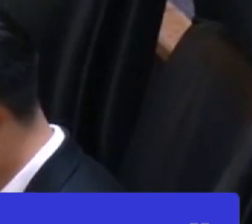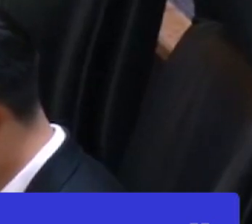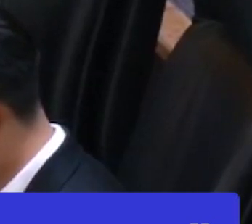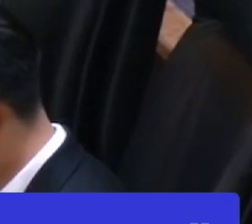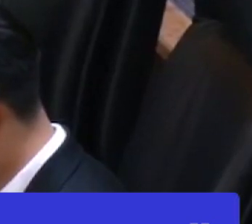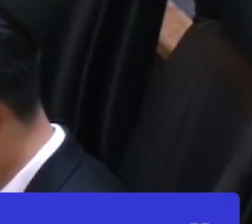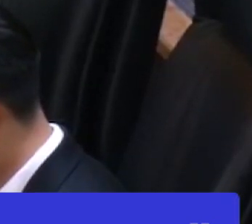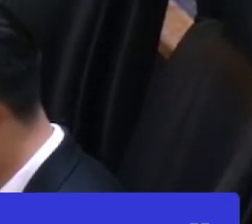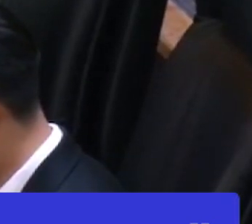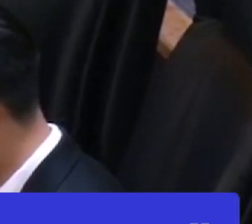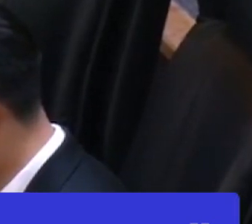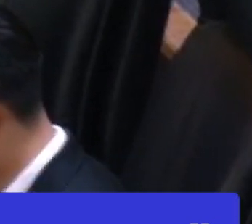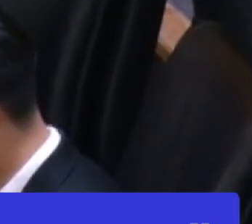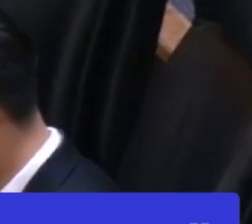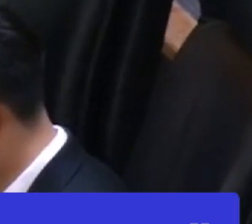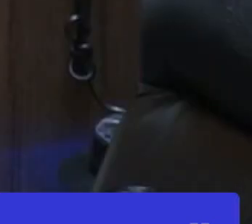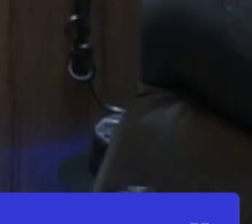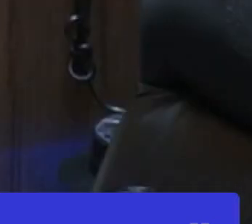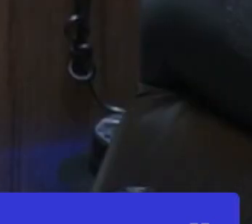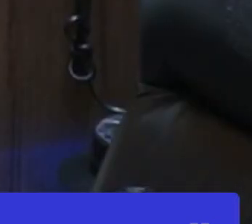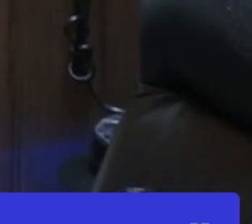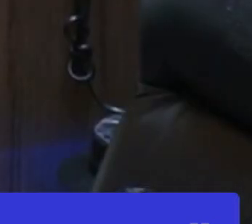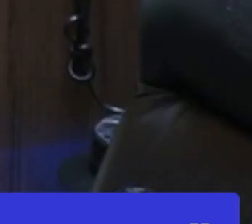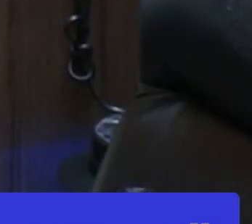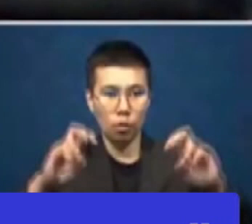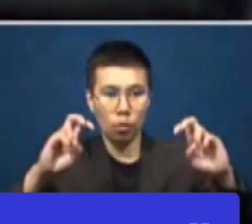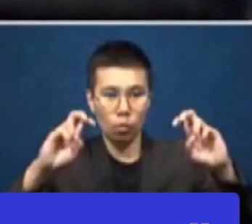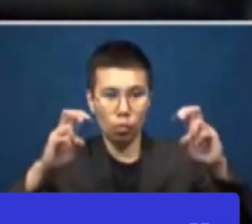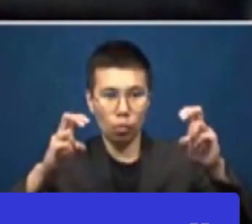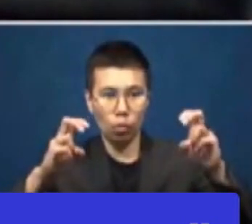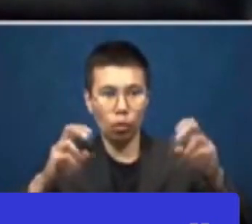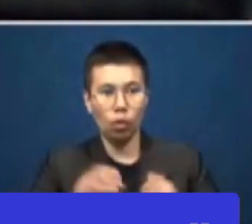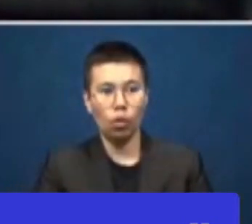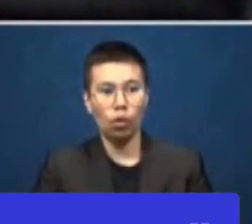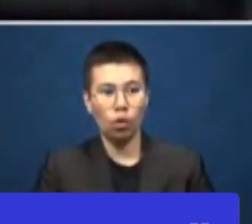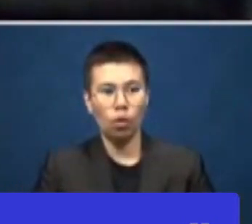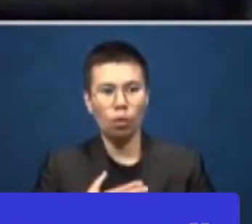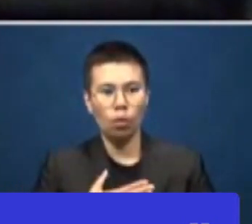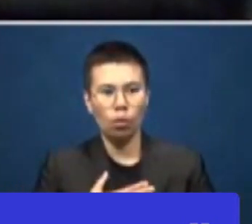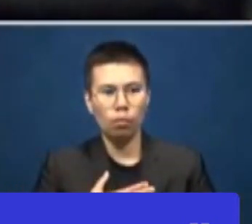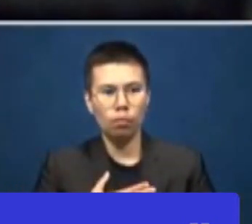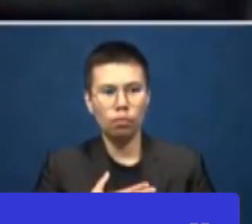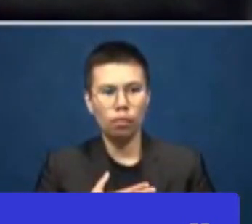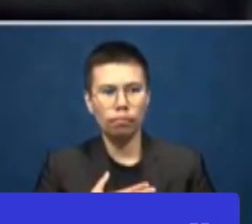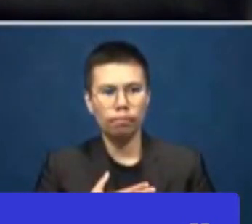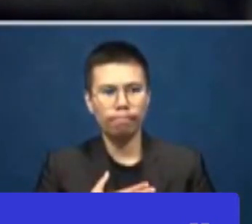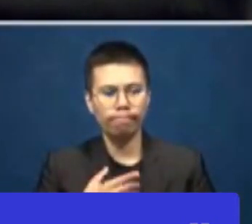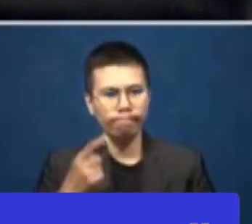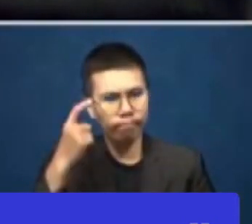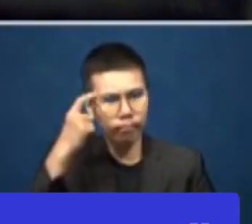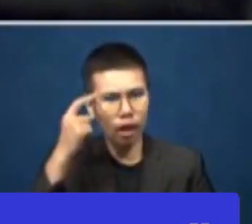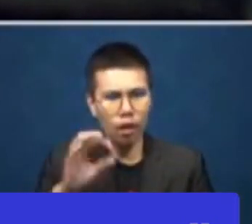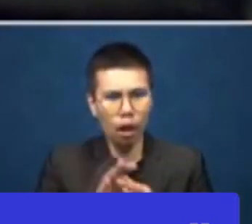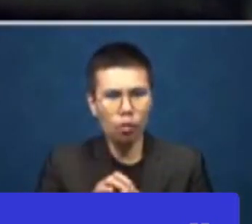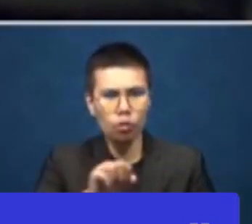ทั่วๆไปแต่เรื่องที่สำคัญคือเราใช้คำว่าภูมิซึ่งจะเป็นพลังเออก็มีการเสนอมาโดยทางคุณนวรัตน์พงษ์ไพบูลย์นะ